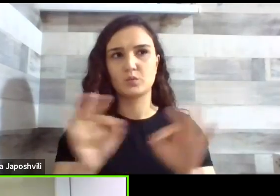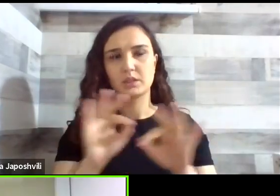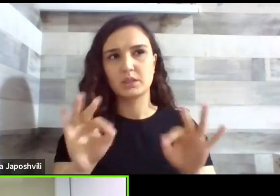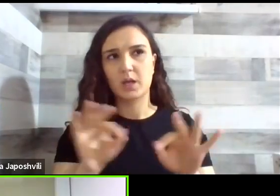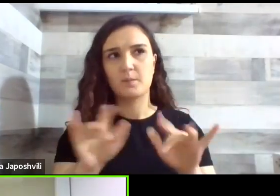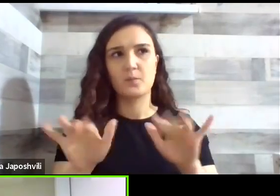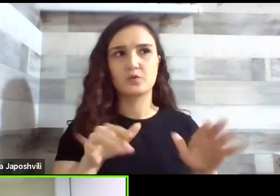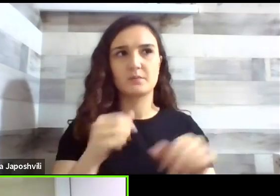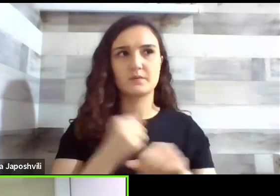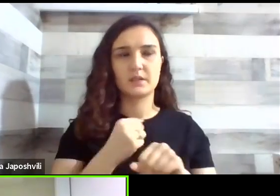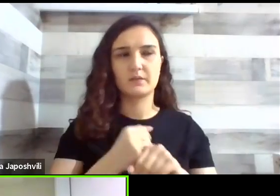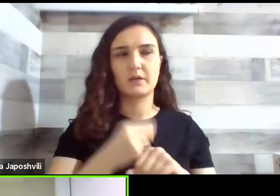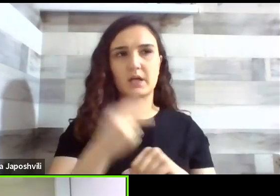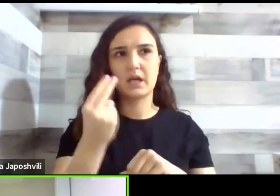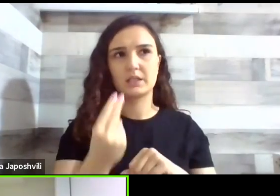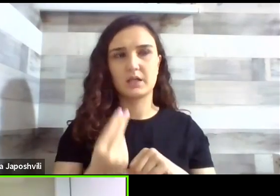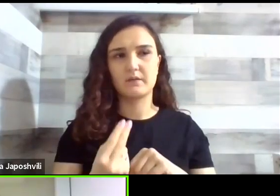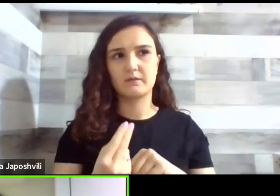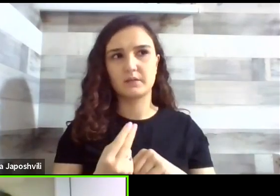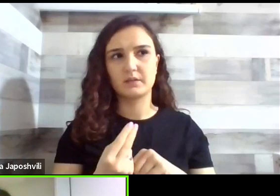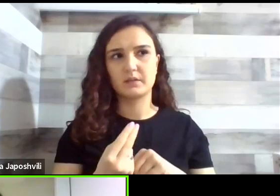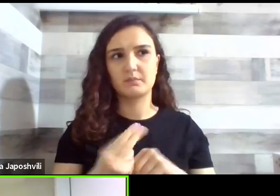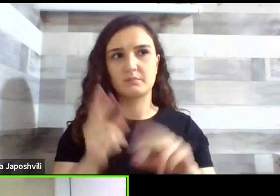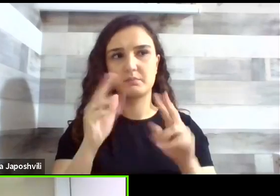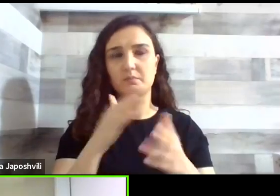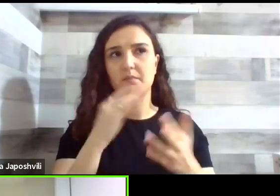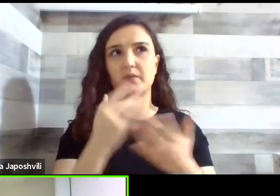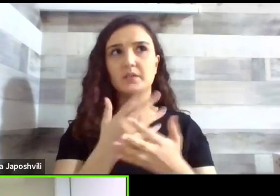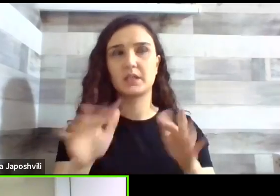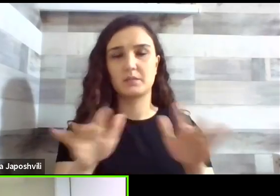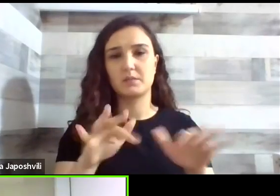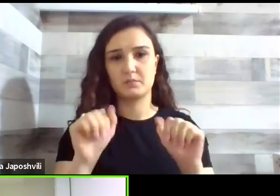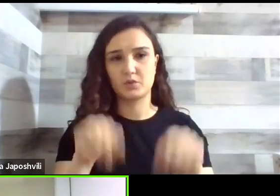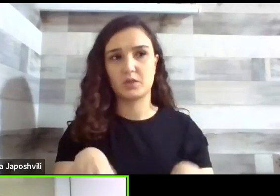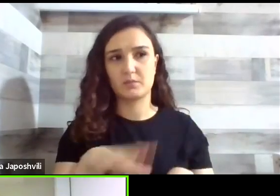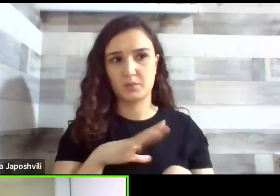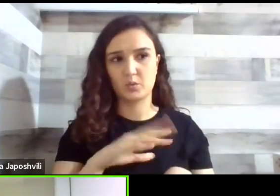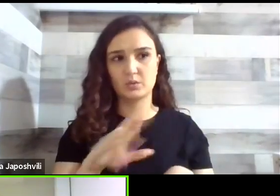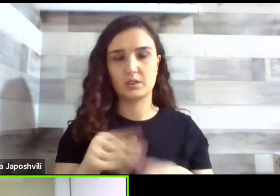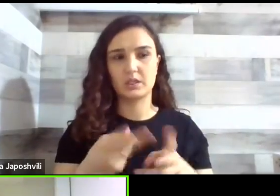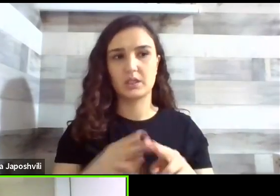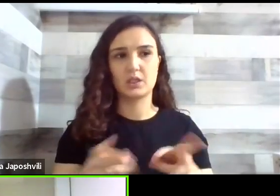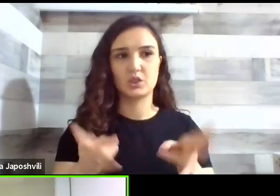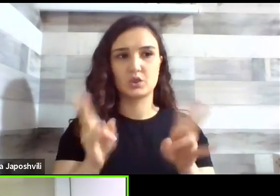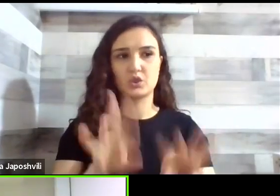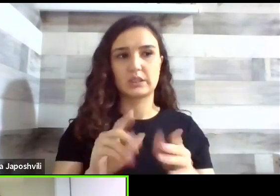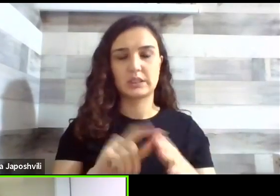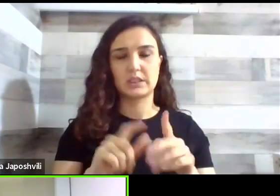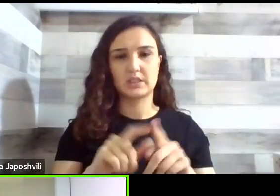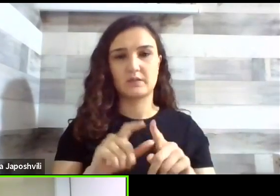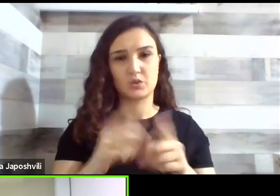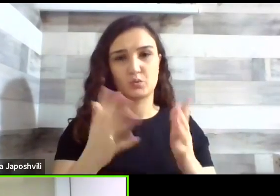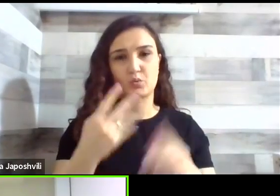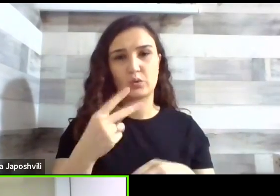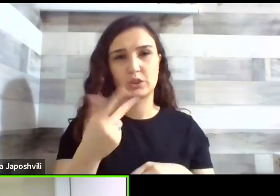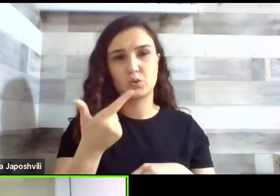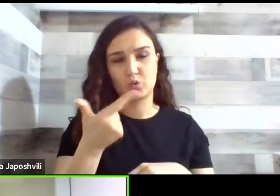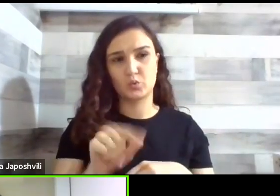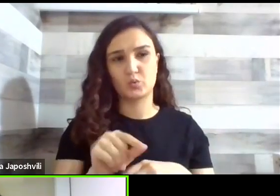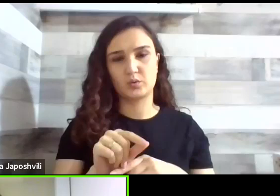ვაკეთებდეთ, ხატავდეს და მოგქონდეს არჯე, ბევრი აქტივობა შეიძლება იყოს და დანარჩენი სიტყვაზე თუნდაც 20 წუთი,